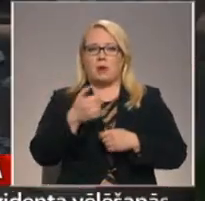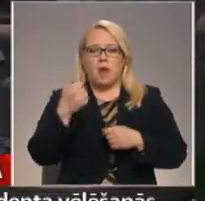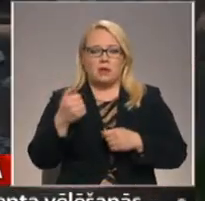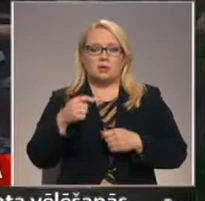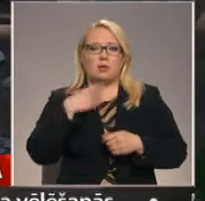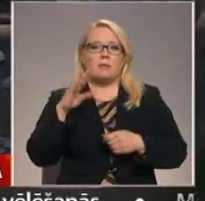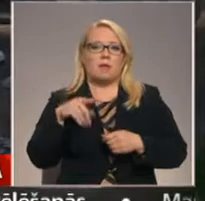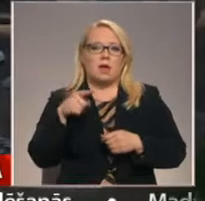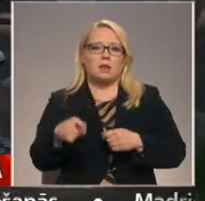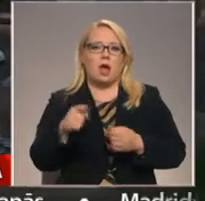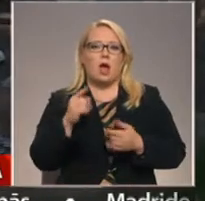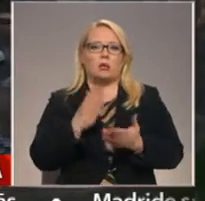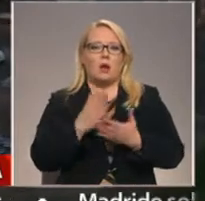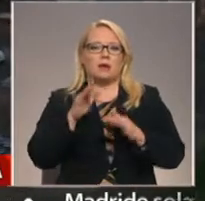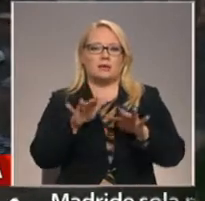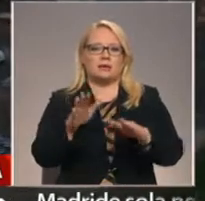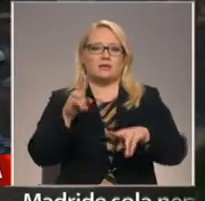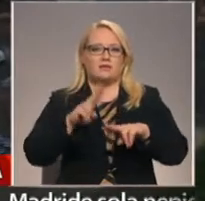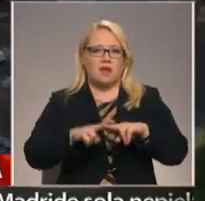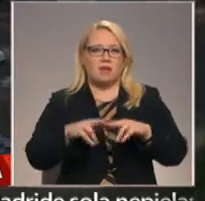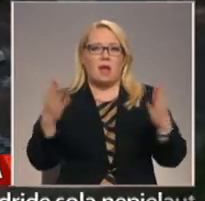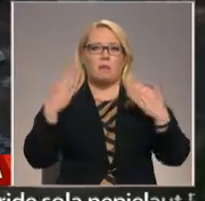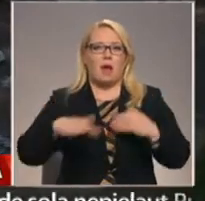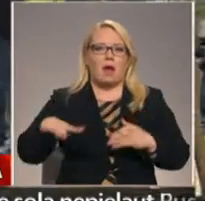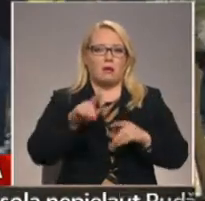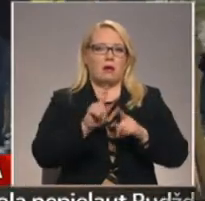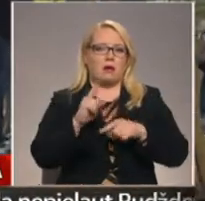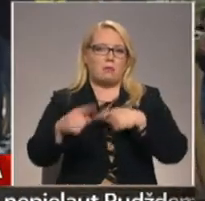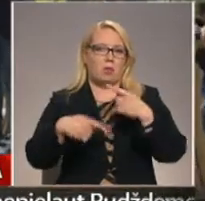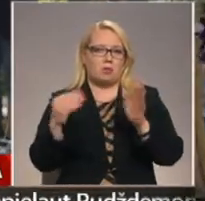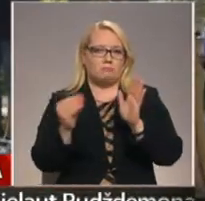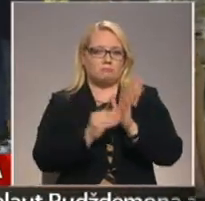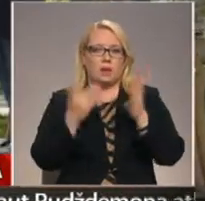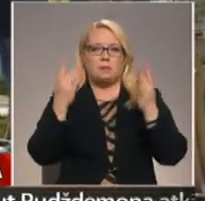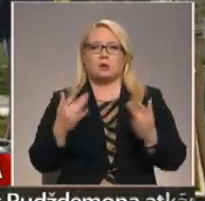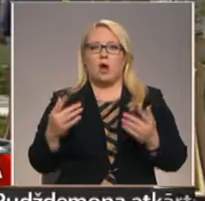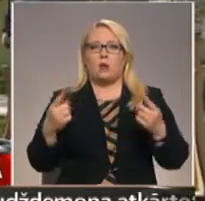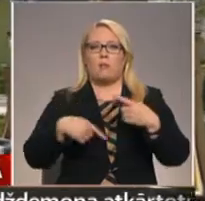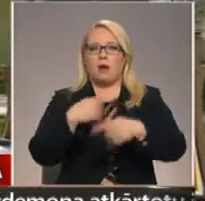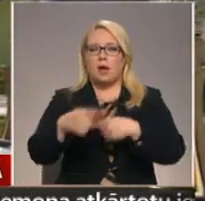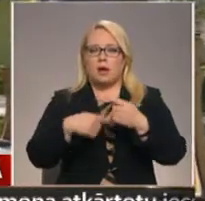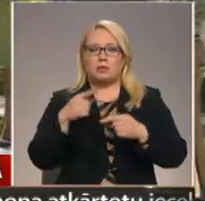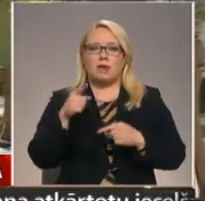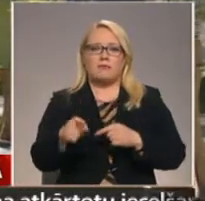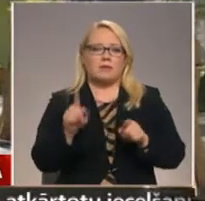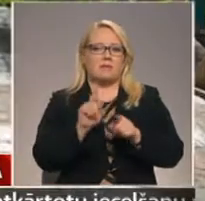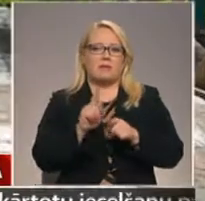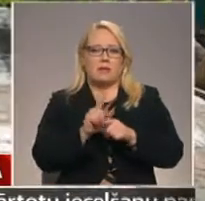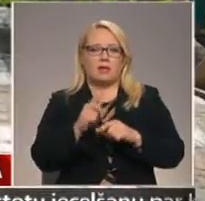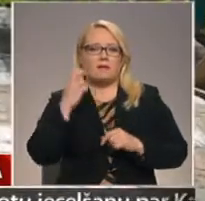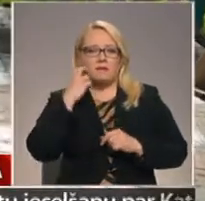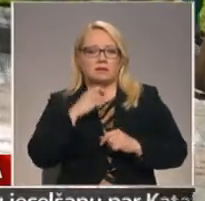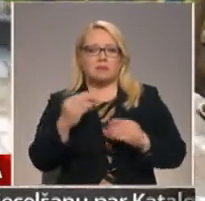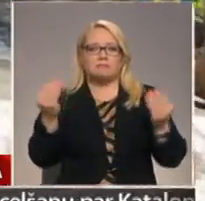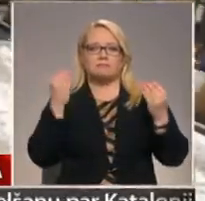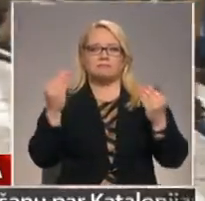to, lai norises vieta muižas parks arī būtu mantojumā iekļauts. Pasākuma gaitā ar spēļu palīdzību iepazīta viena no vecākajām